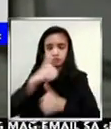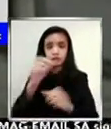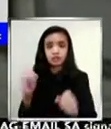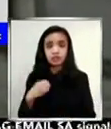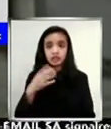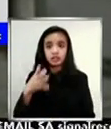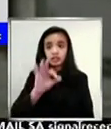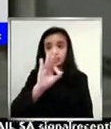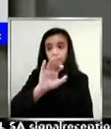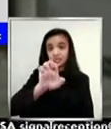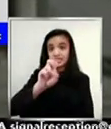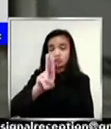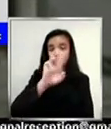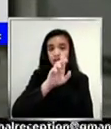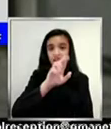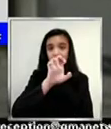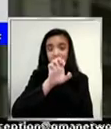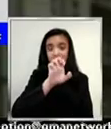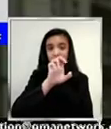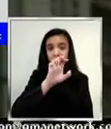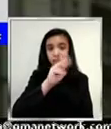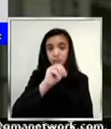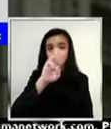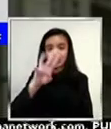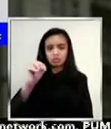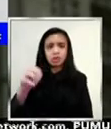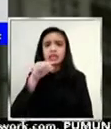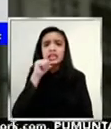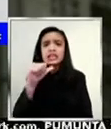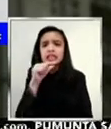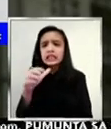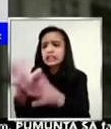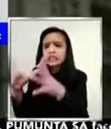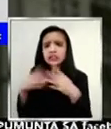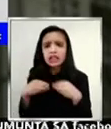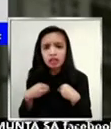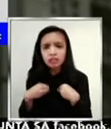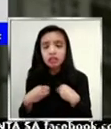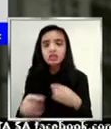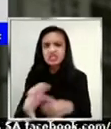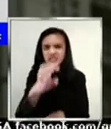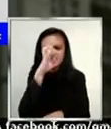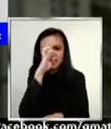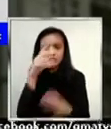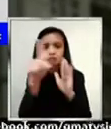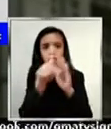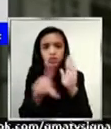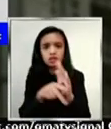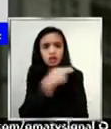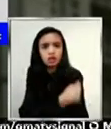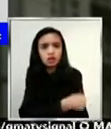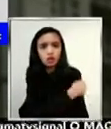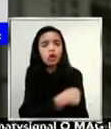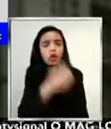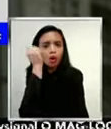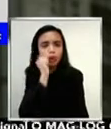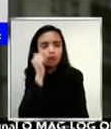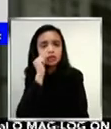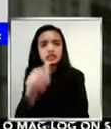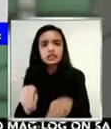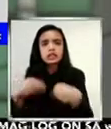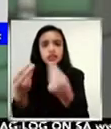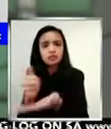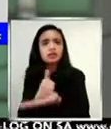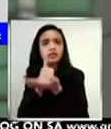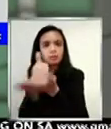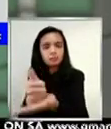nila tinanggihan ang pasyente. Istrikto ang polisiya raw ng ospital na laging magbigay ng medical assistance sa emergency case at hindi manghingi ng